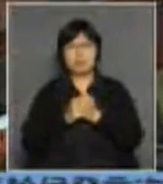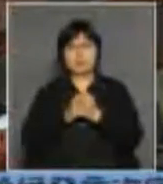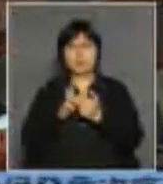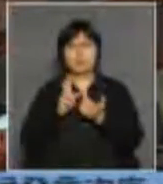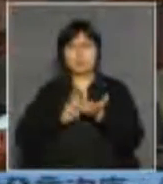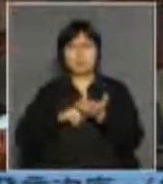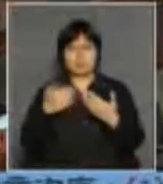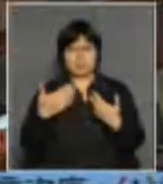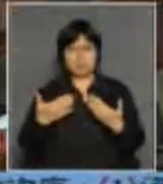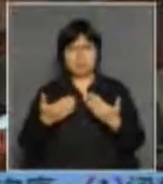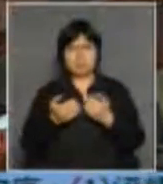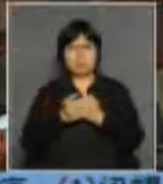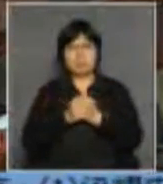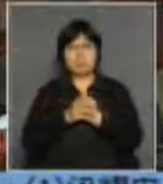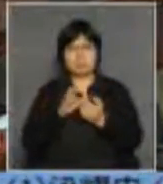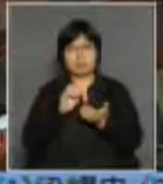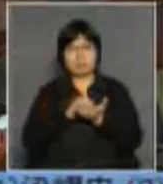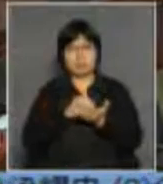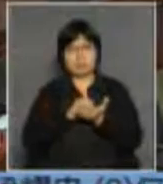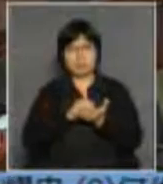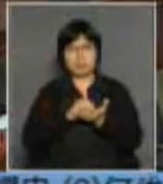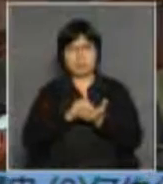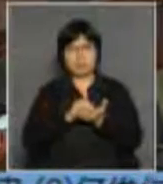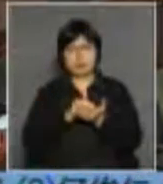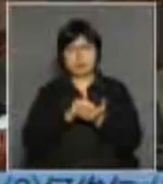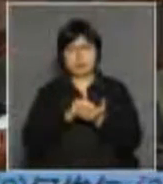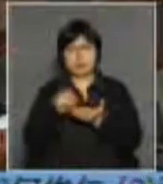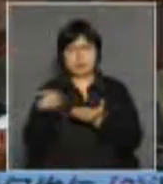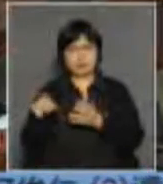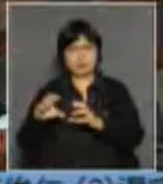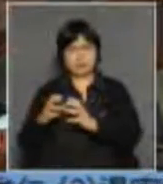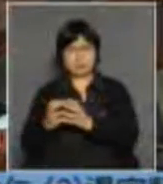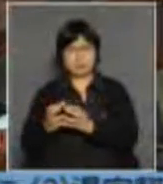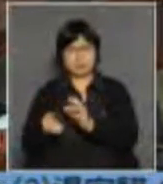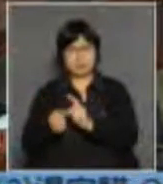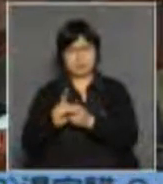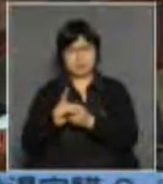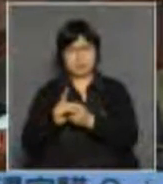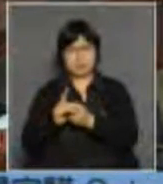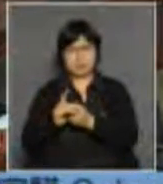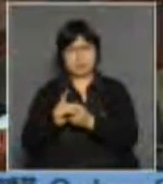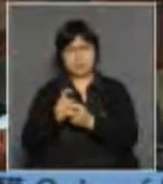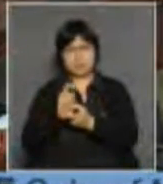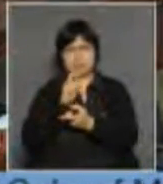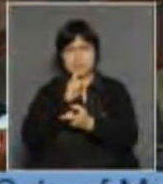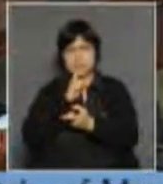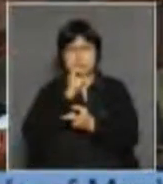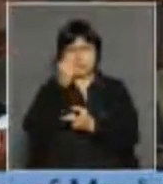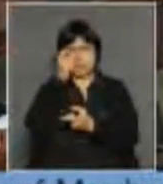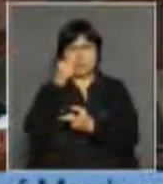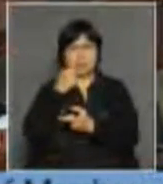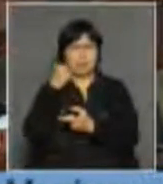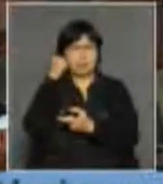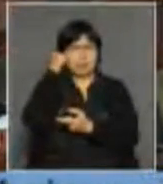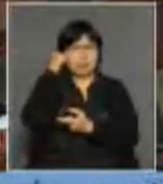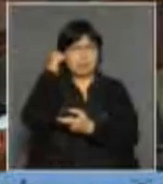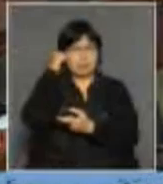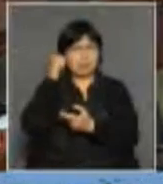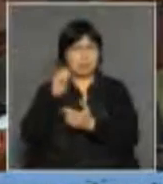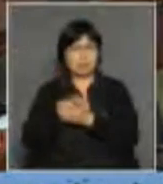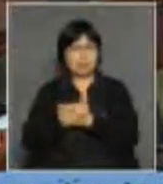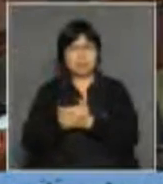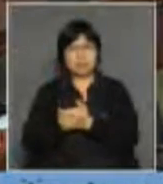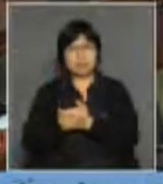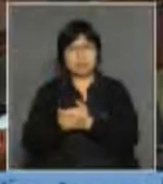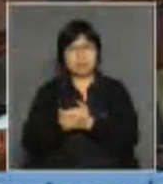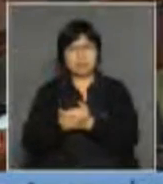今日咧，佢呢個決定對呢個界別嘅代表嚟講咧，應該亦都係特別困難嘅。真係，